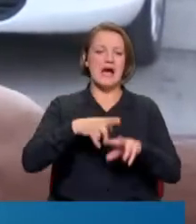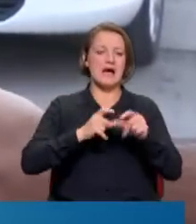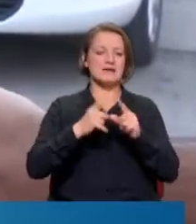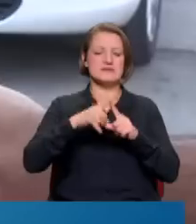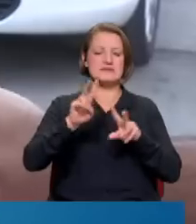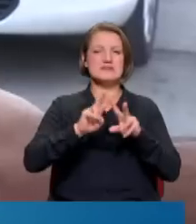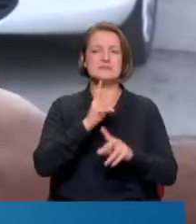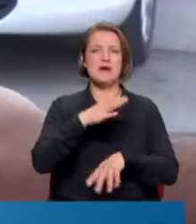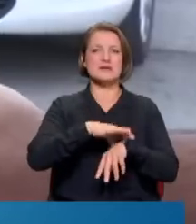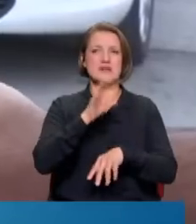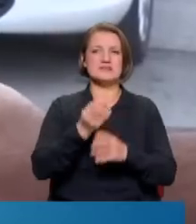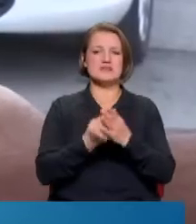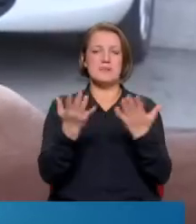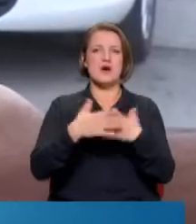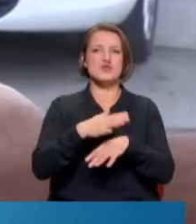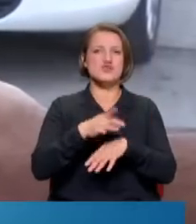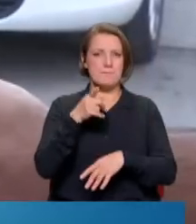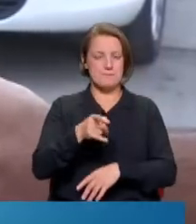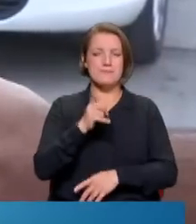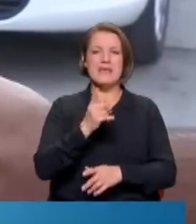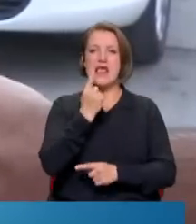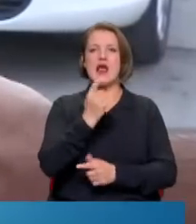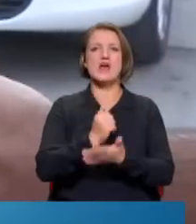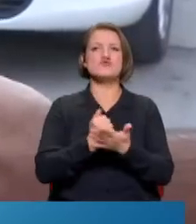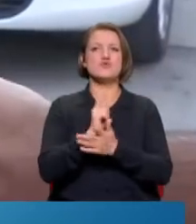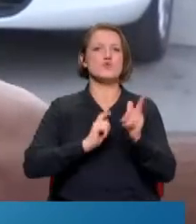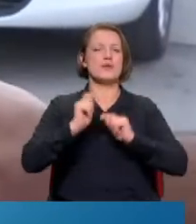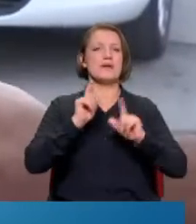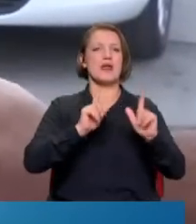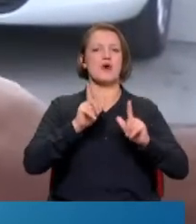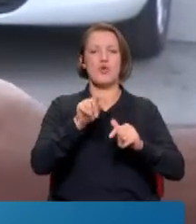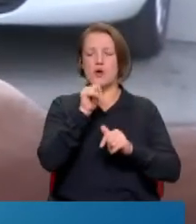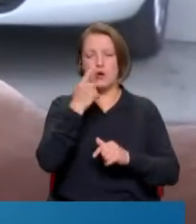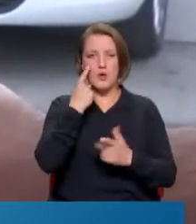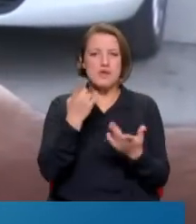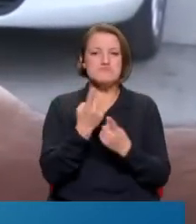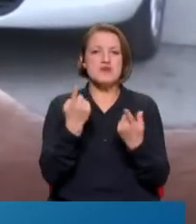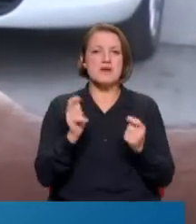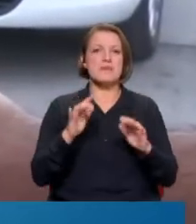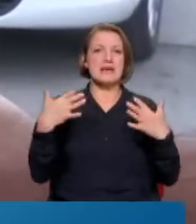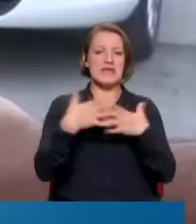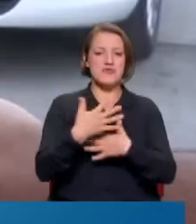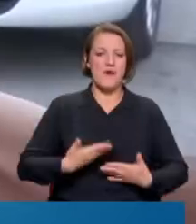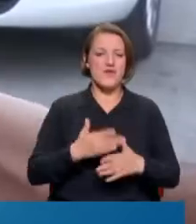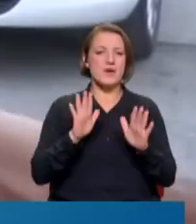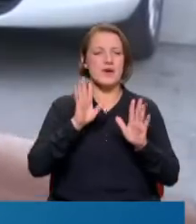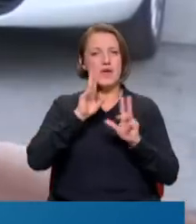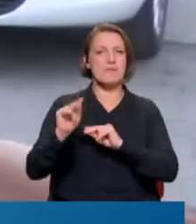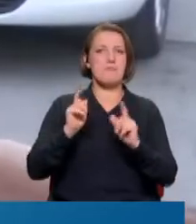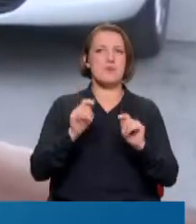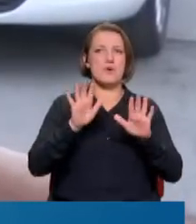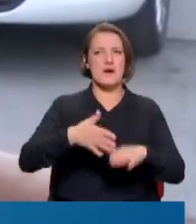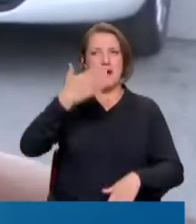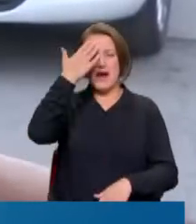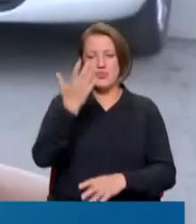sabah akşam ilaç kullanması gerekiyor Yani makinemiz var evde Ona rağmen hiçbir şey yapamadık Yani gece Ateş atmak zorunda kaldılar